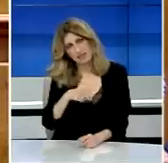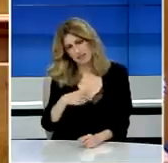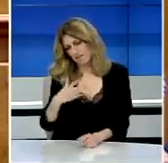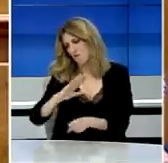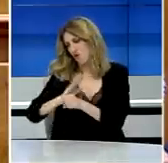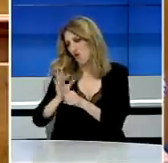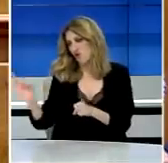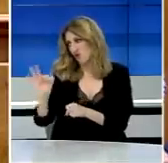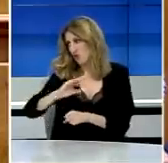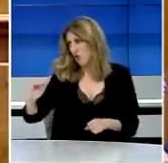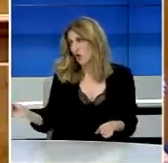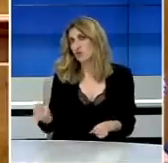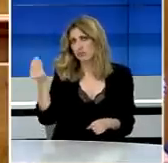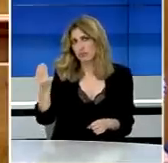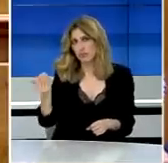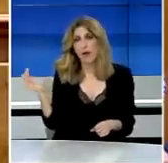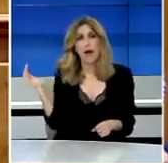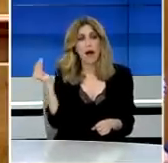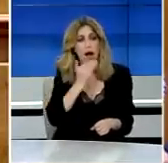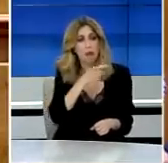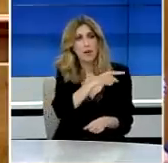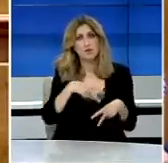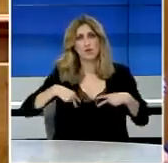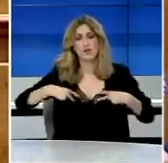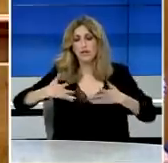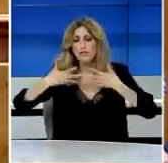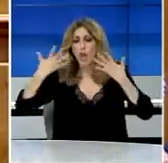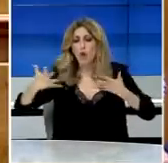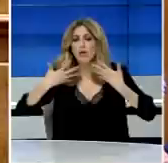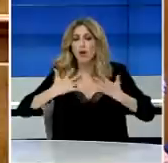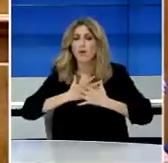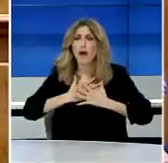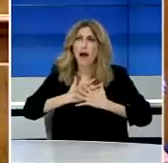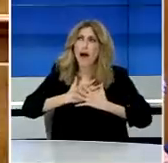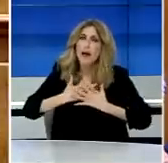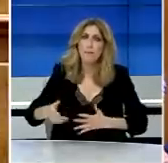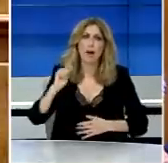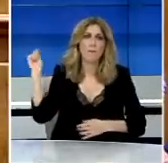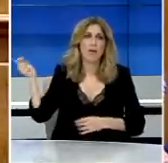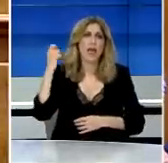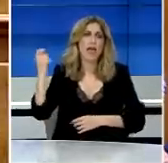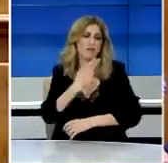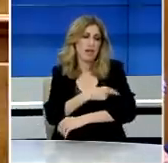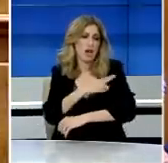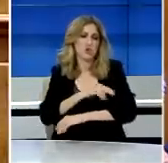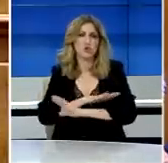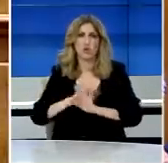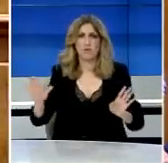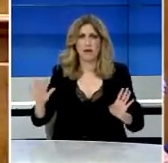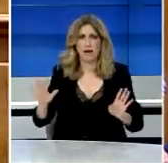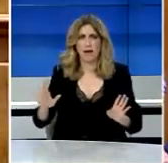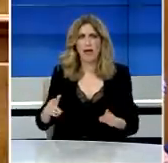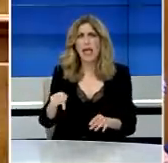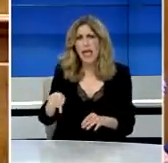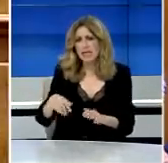ότι ξαφνικά αγαπήσατε το Εθνικό Σύστημα Υγείας. όταν μας λέγατε λίγους μήνες πριν στον